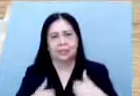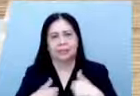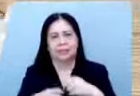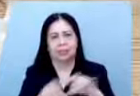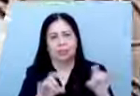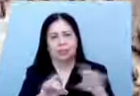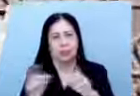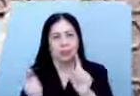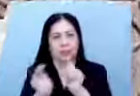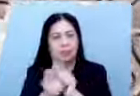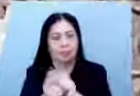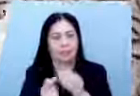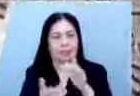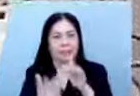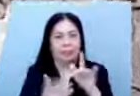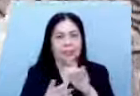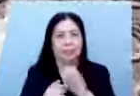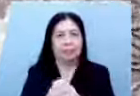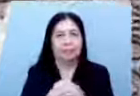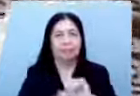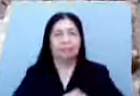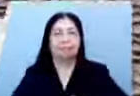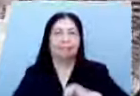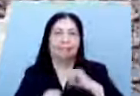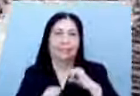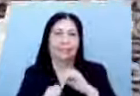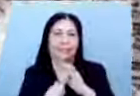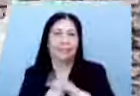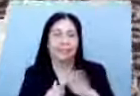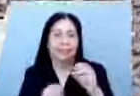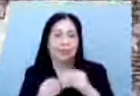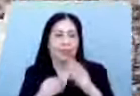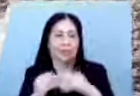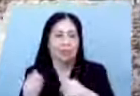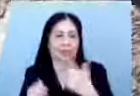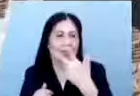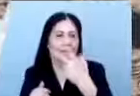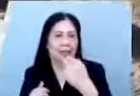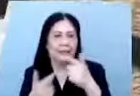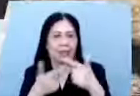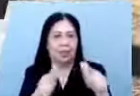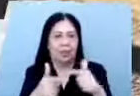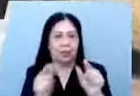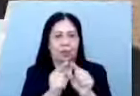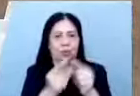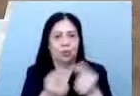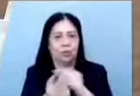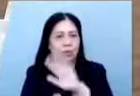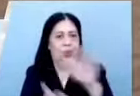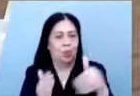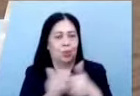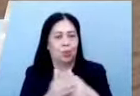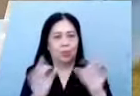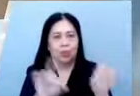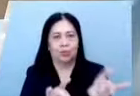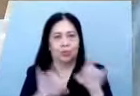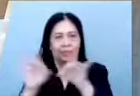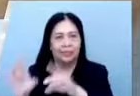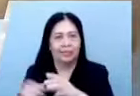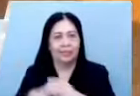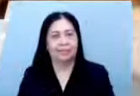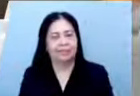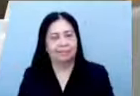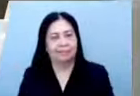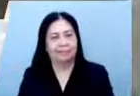sa pag-iikot, ipinagmamalaki ang may mahigit 300 language group sa buong Australia. At